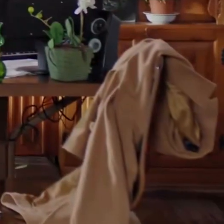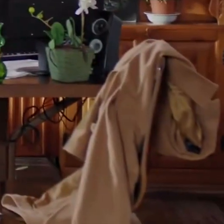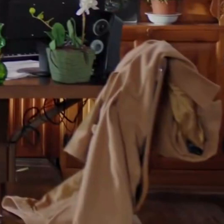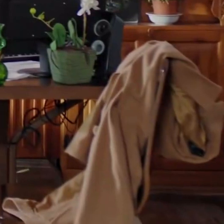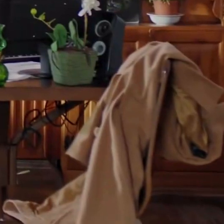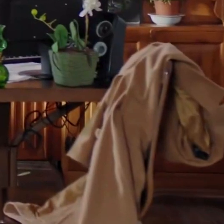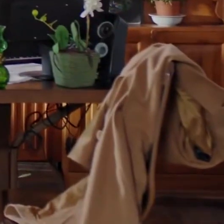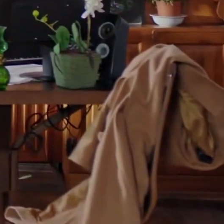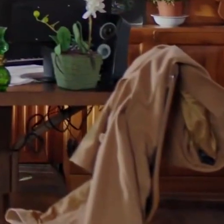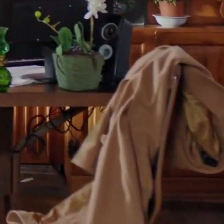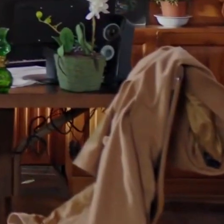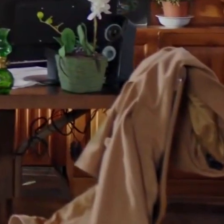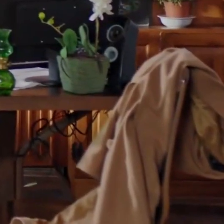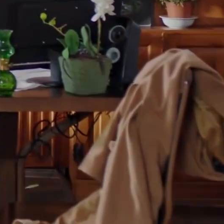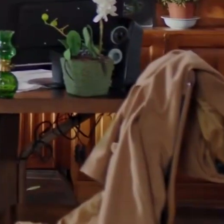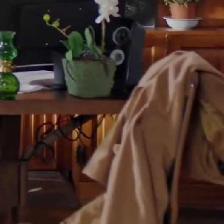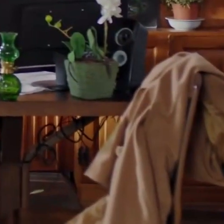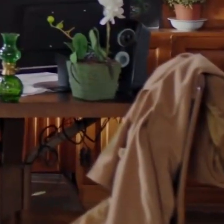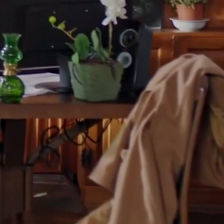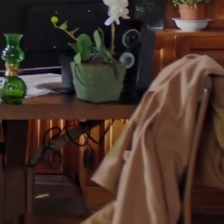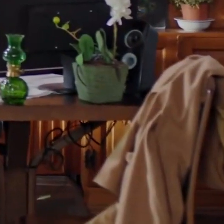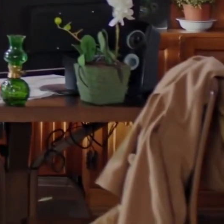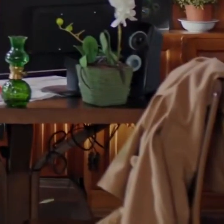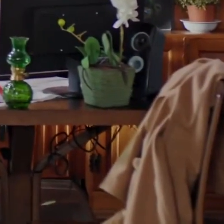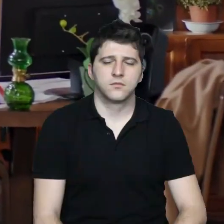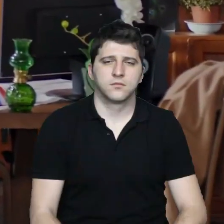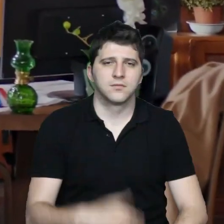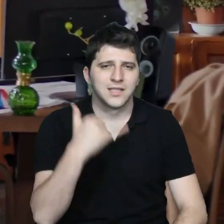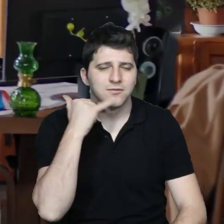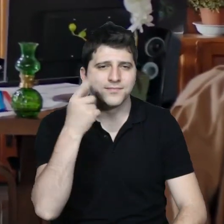makyajlı. Odasının duvar diplerinde sedirler var.